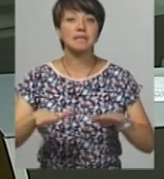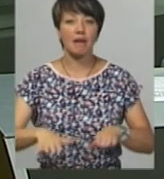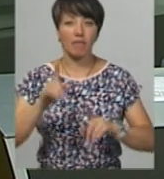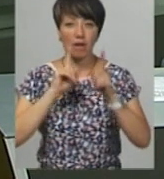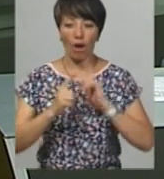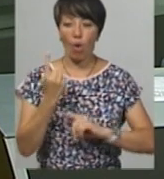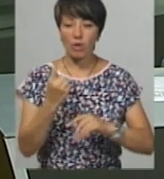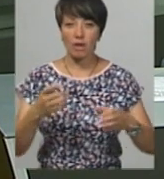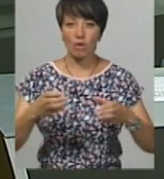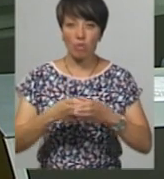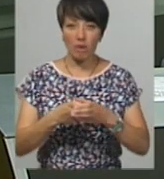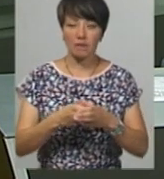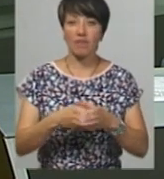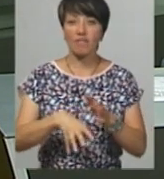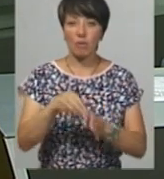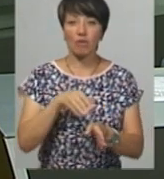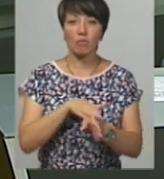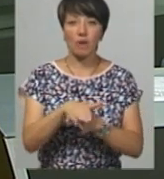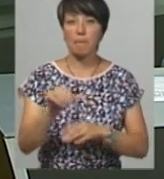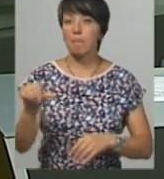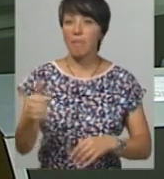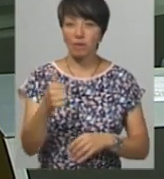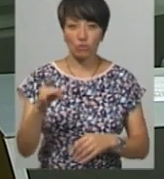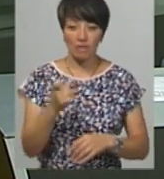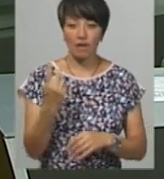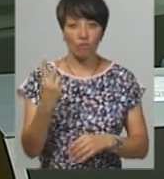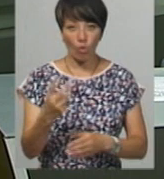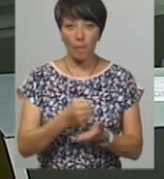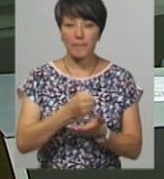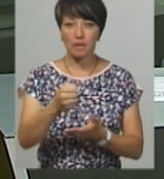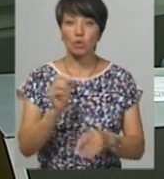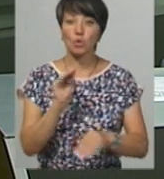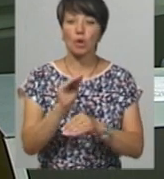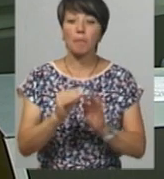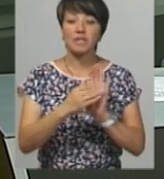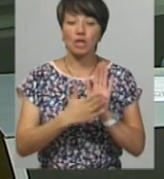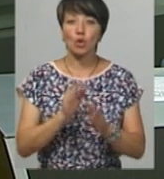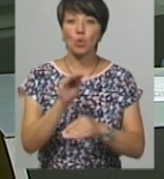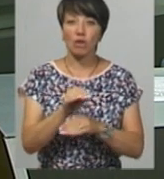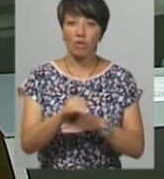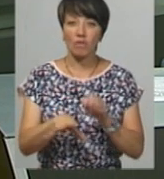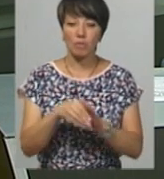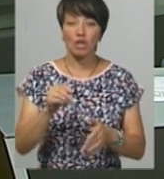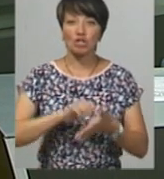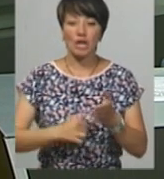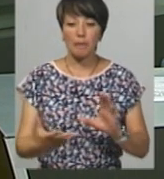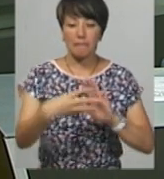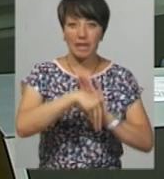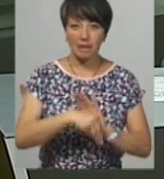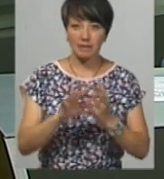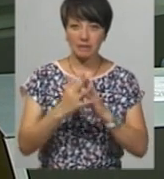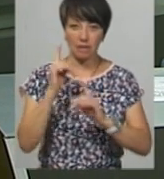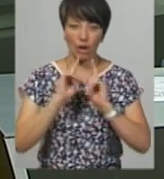В одній громаді вибори відбувалися уперше, у двох призначені додаткові вибори через приєднання нових сільських рад.